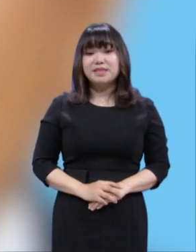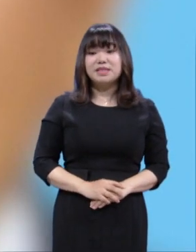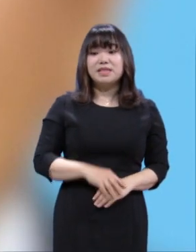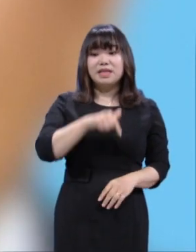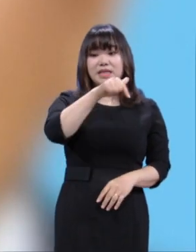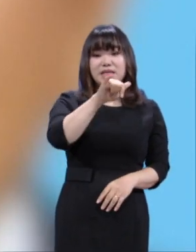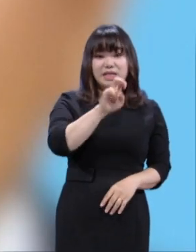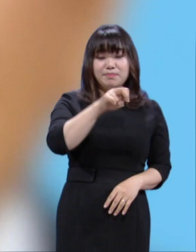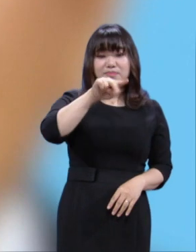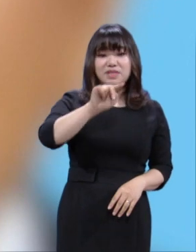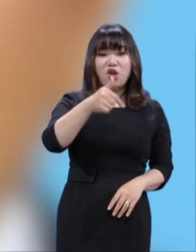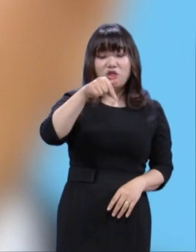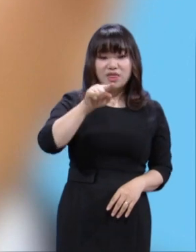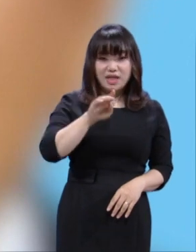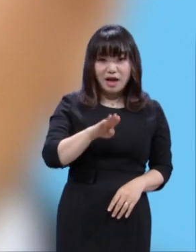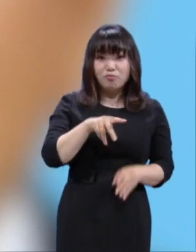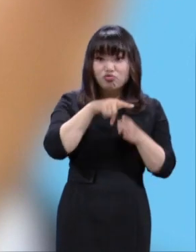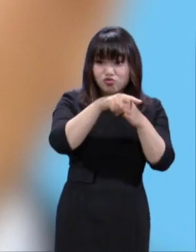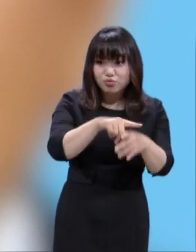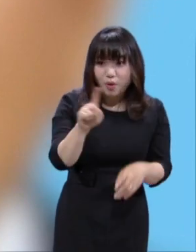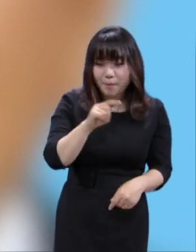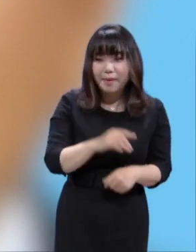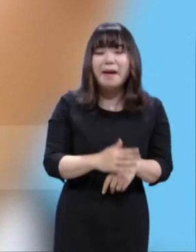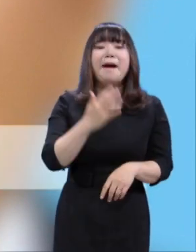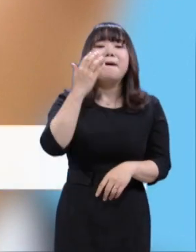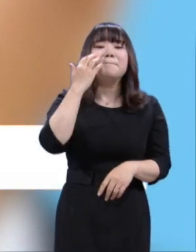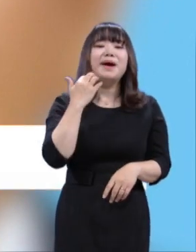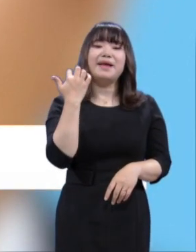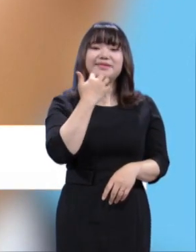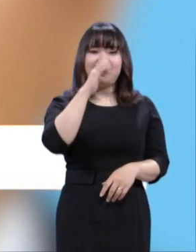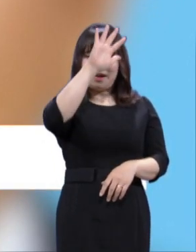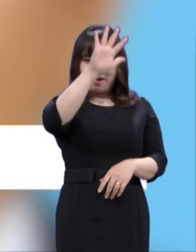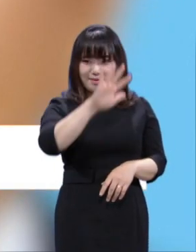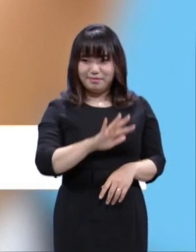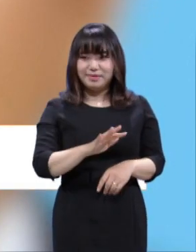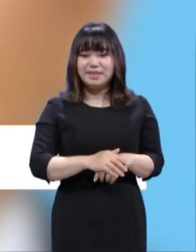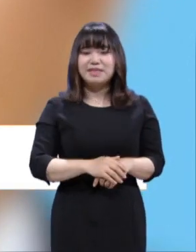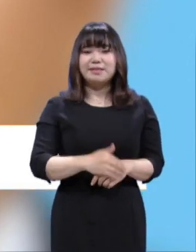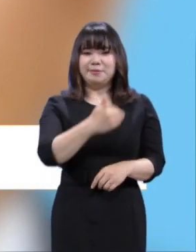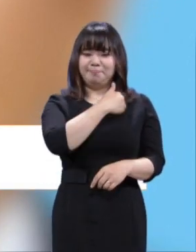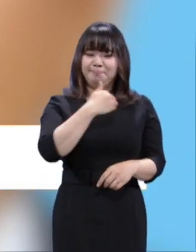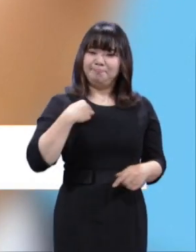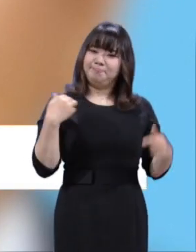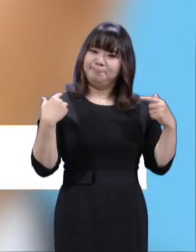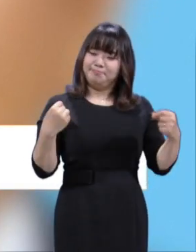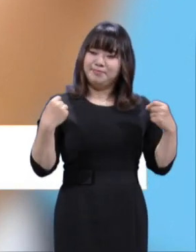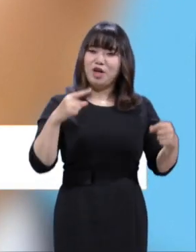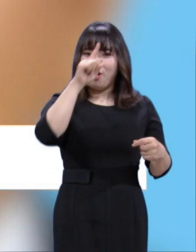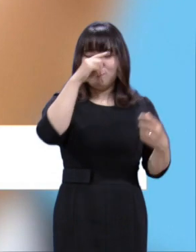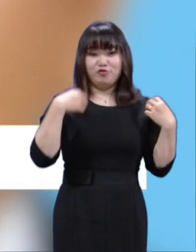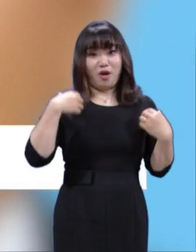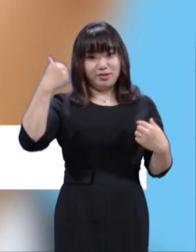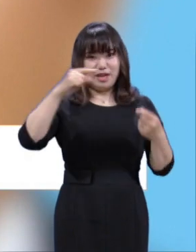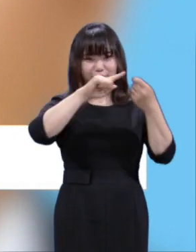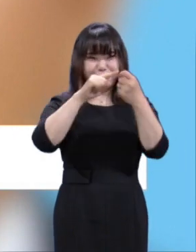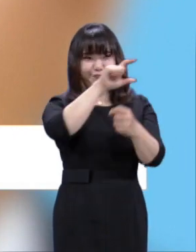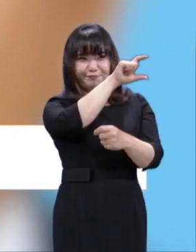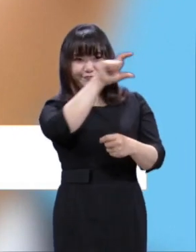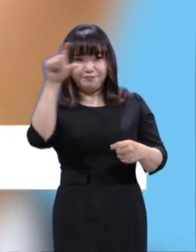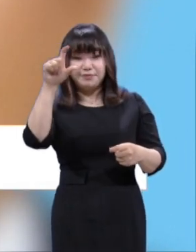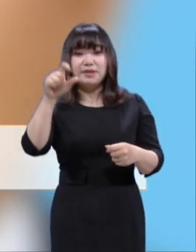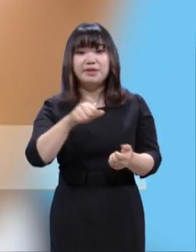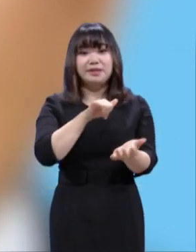더불어민주당 김성갑 후보는 당을 상징하는 파란색 바탕에 든든한 구청장이라는 굵직한 글씨를